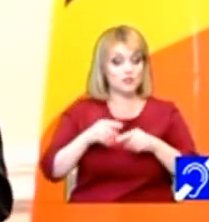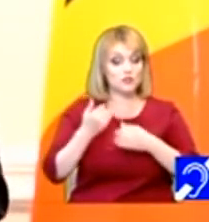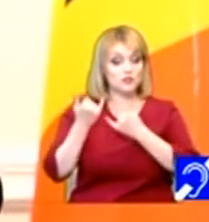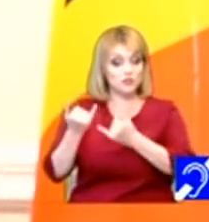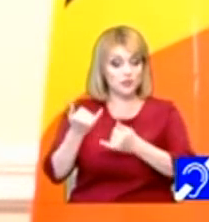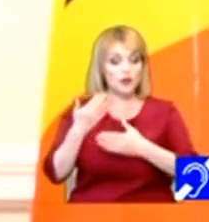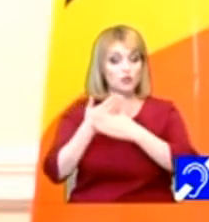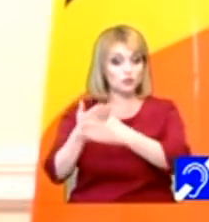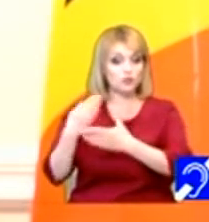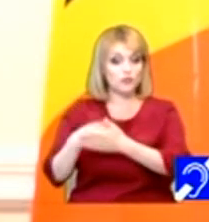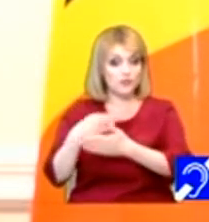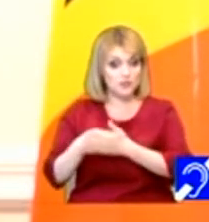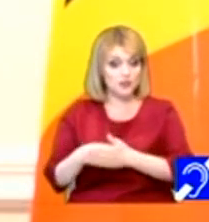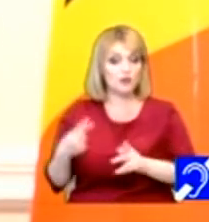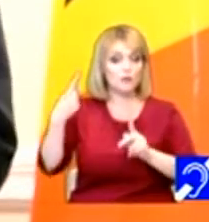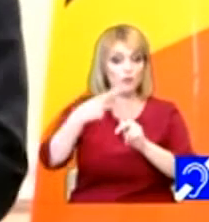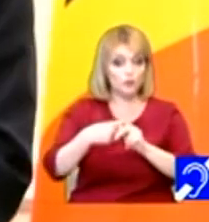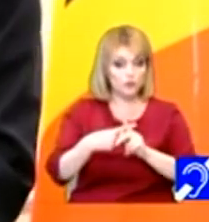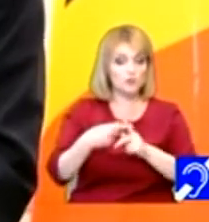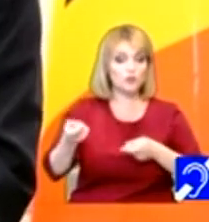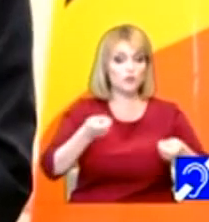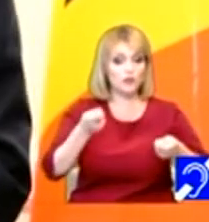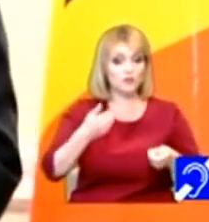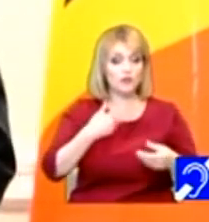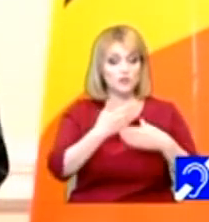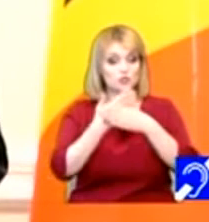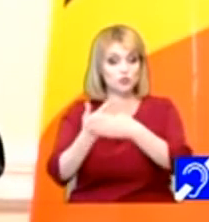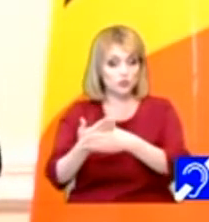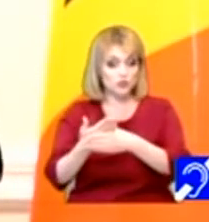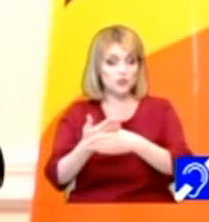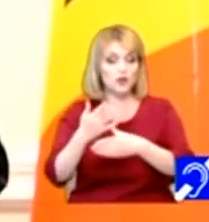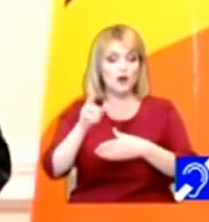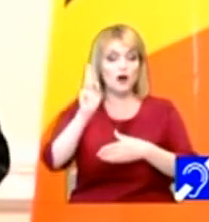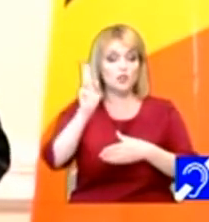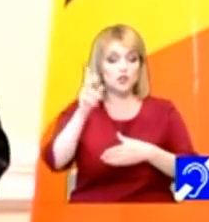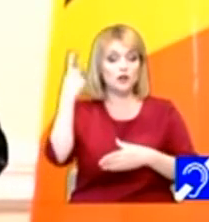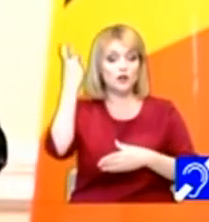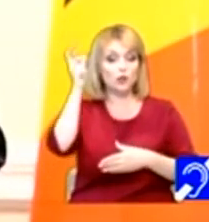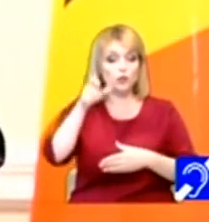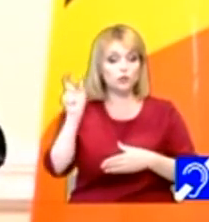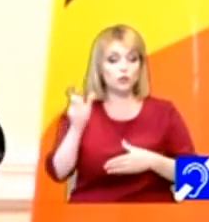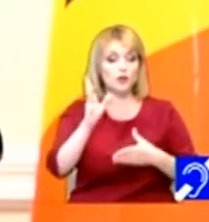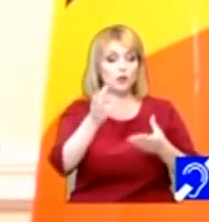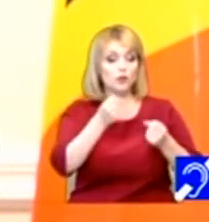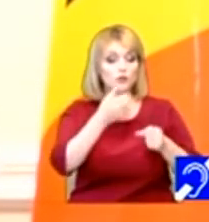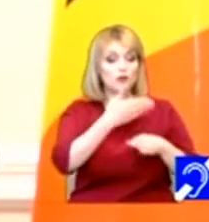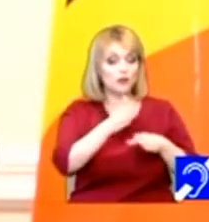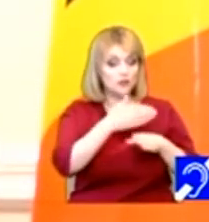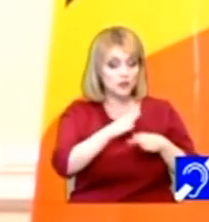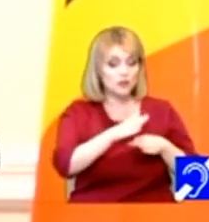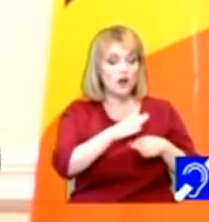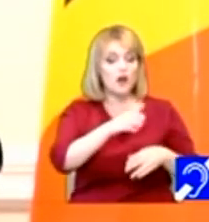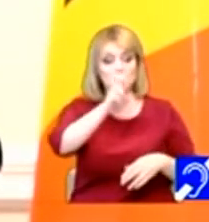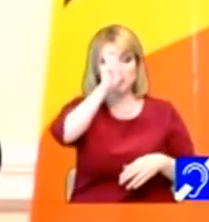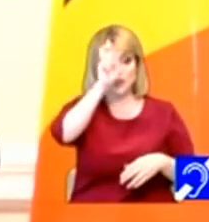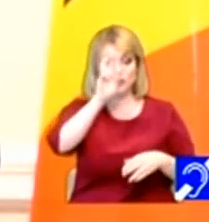anterior, este vorba despre subvenționarea în contul TVA a impozitului funciar, și aici este vorba